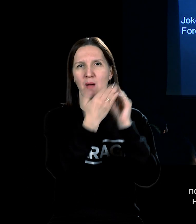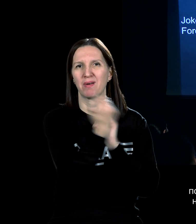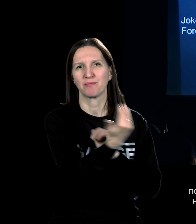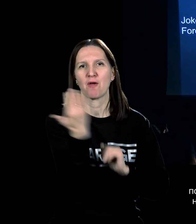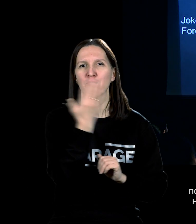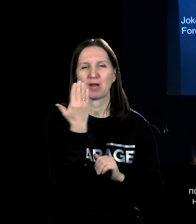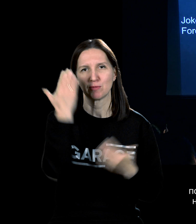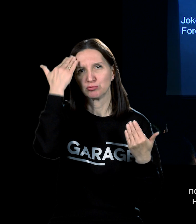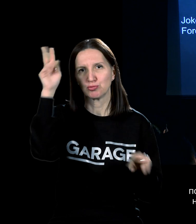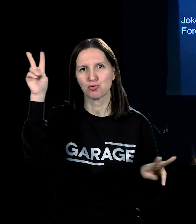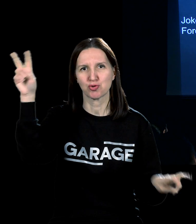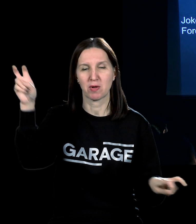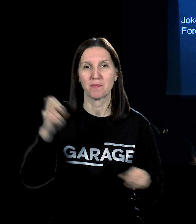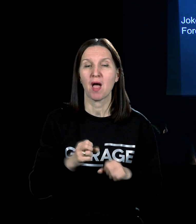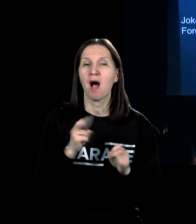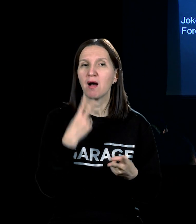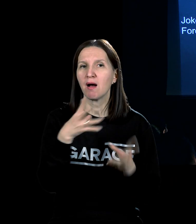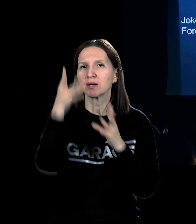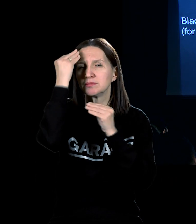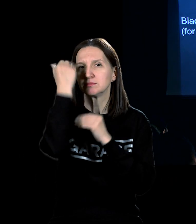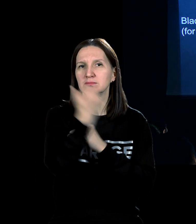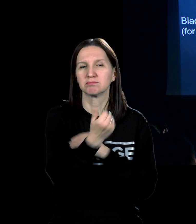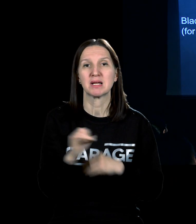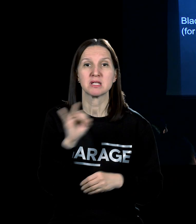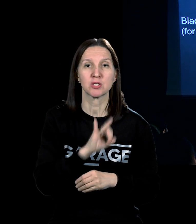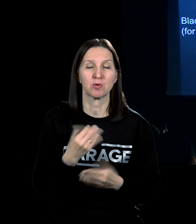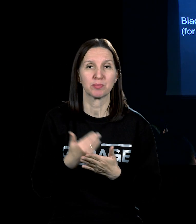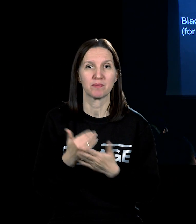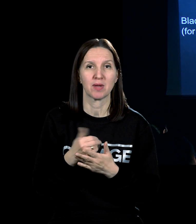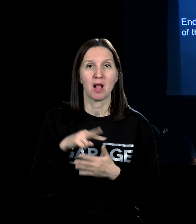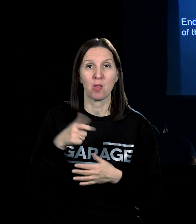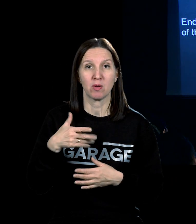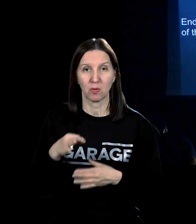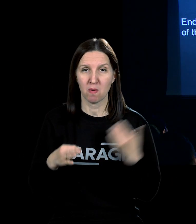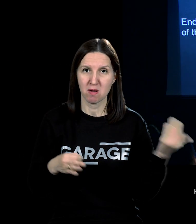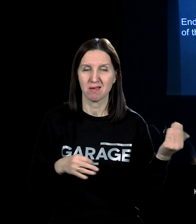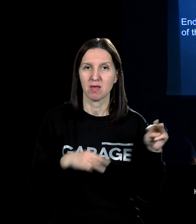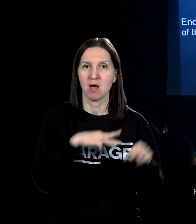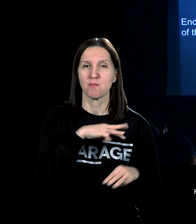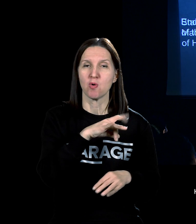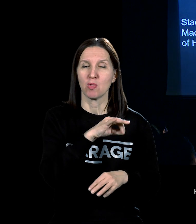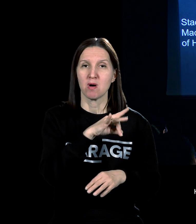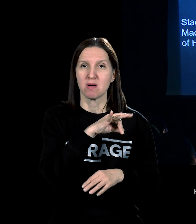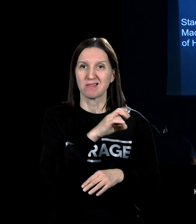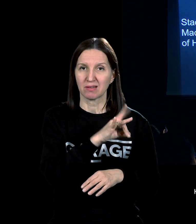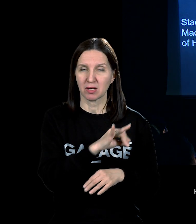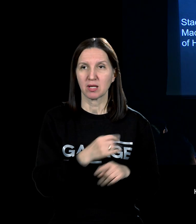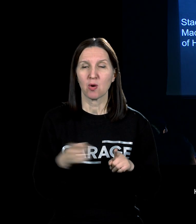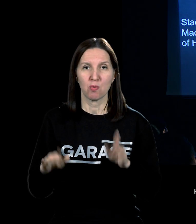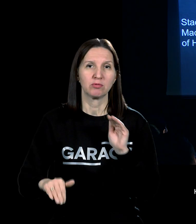можем пересмотреть эту историю? А Лонга, в отличие от Монари, как бы, это тоже, конечно, художник, который